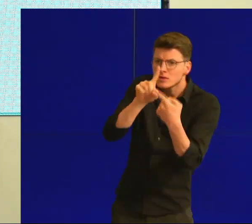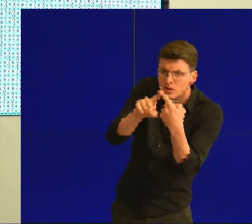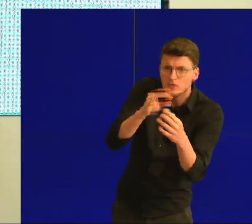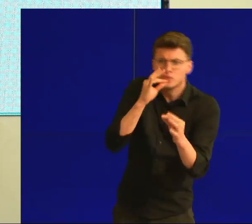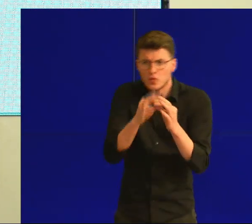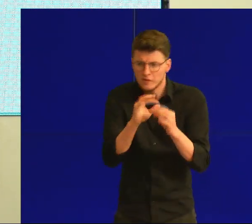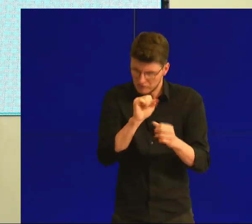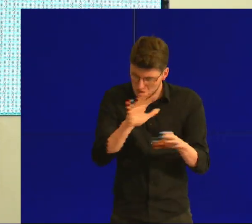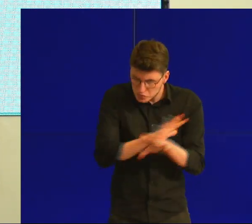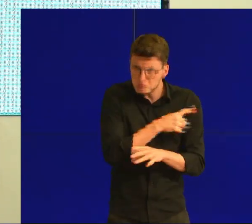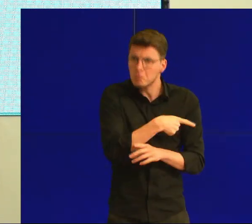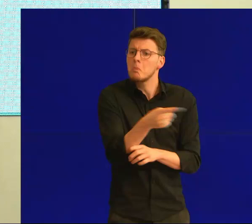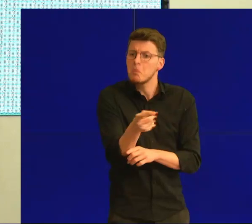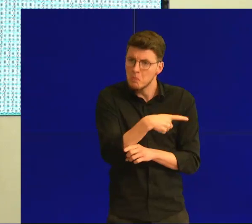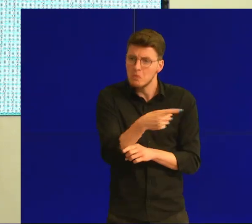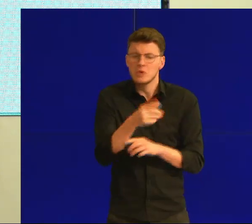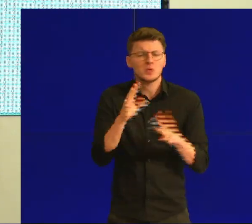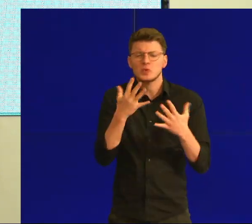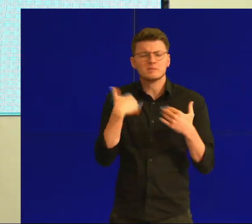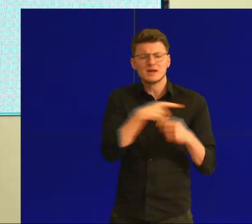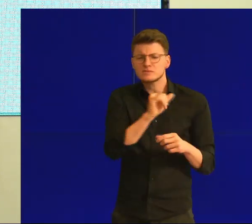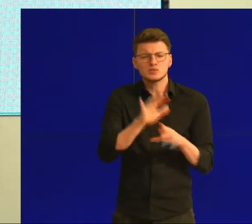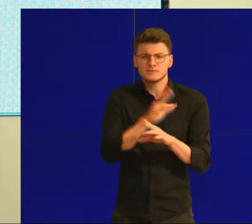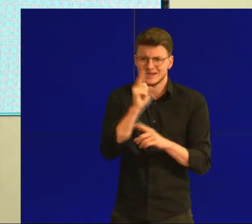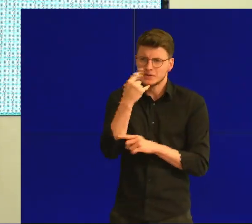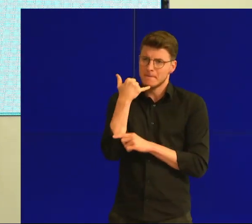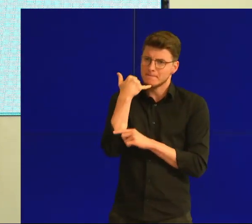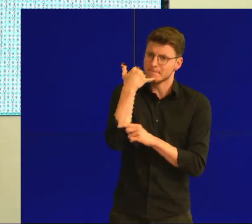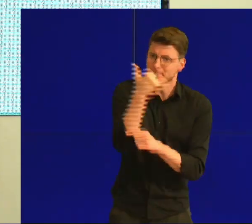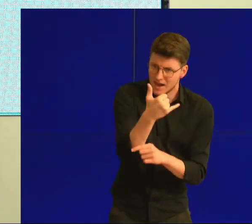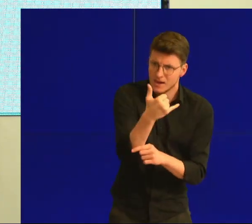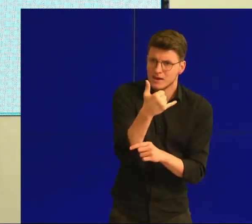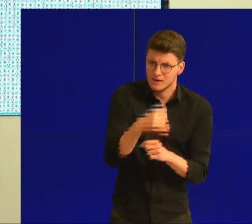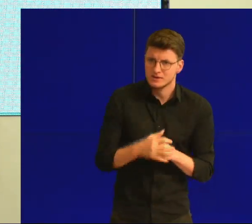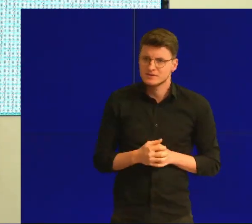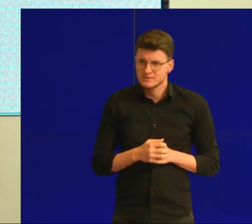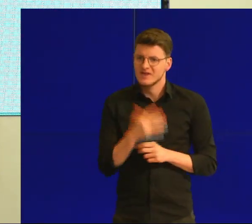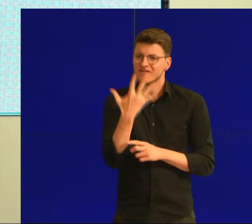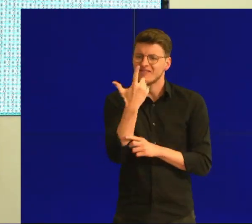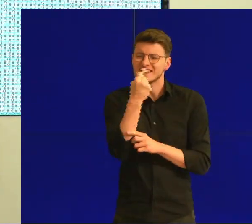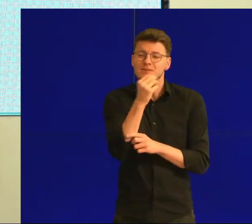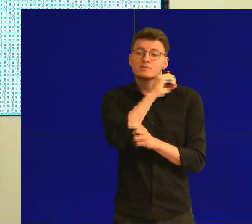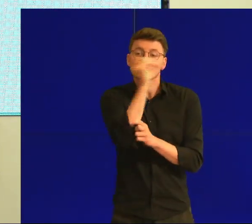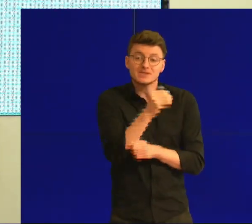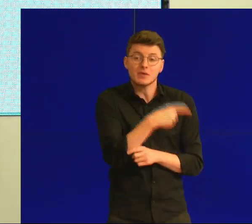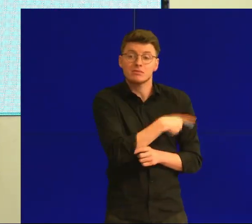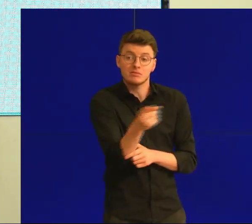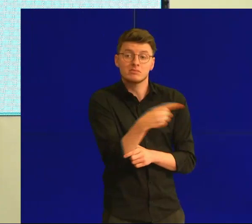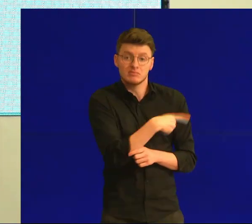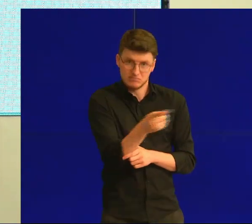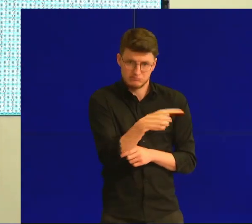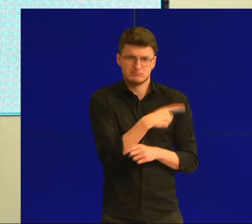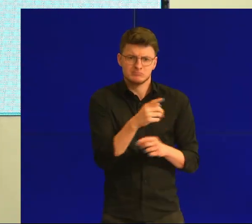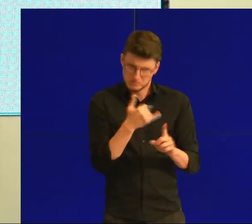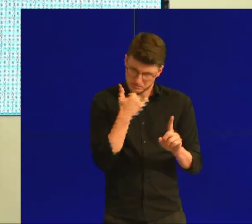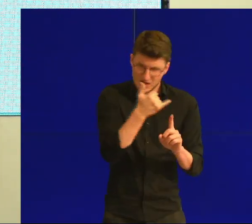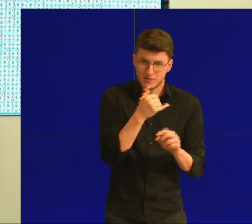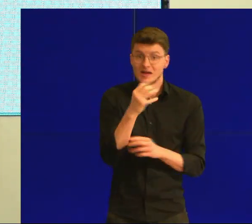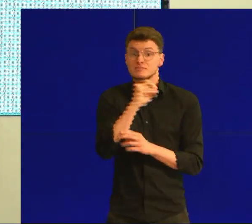vers 600 fef pensante du trio ce buzz ou vendre un vip au